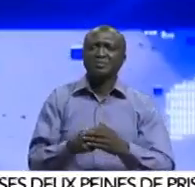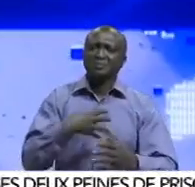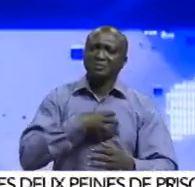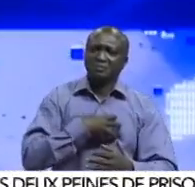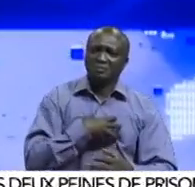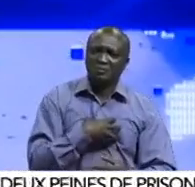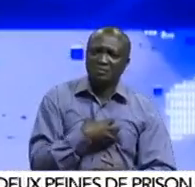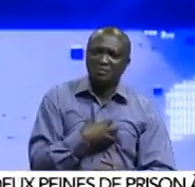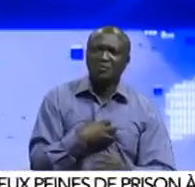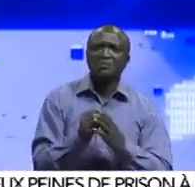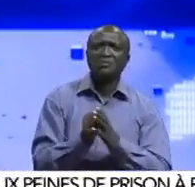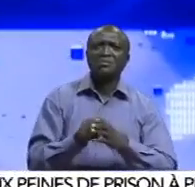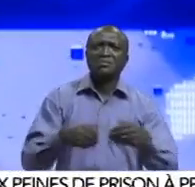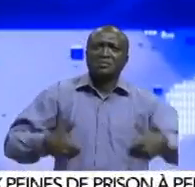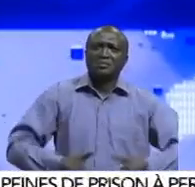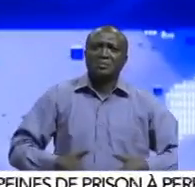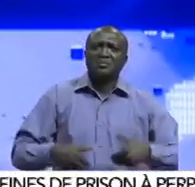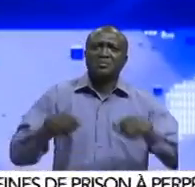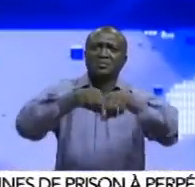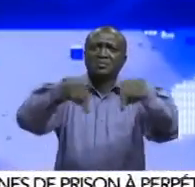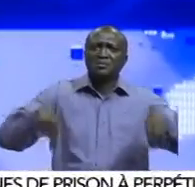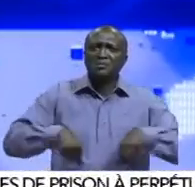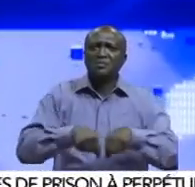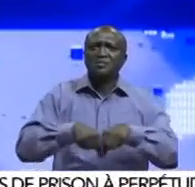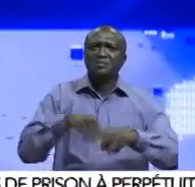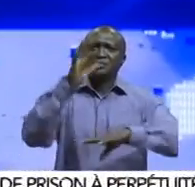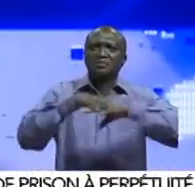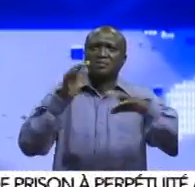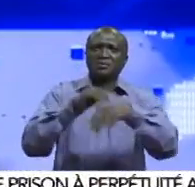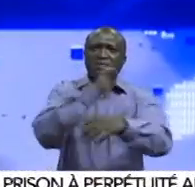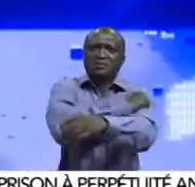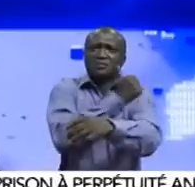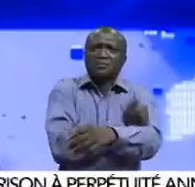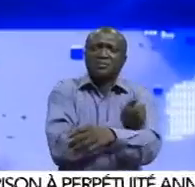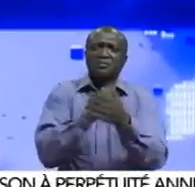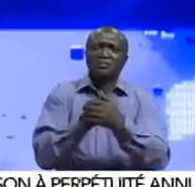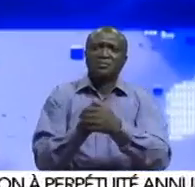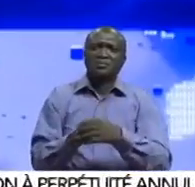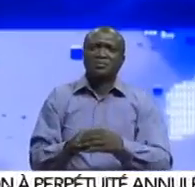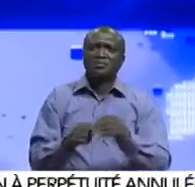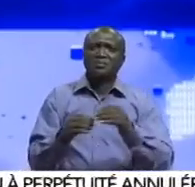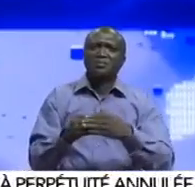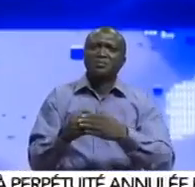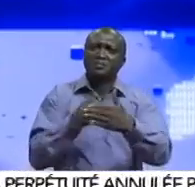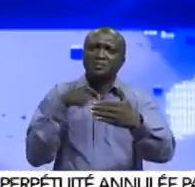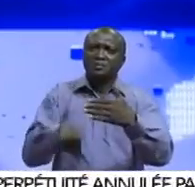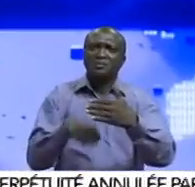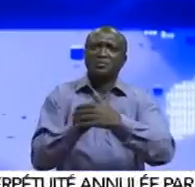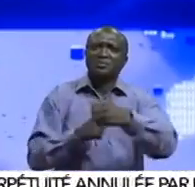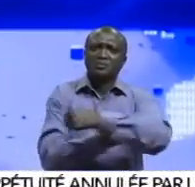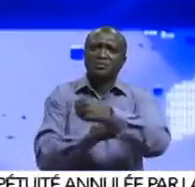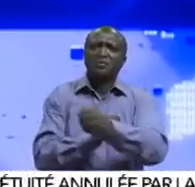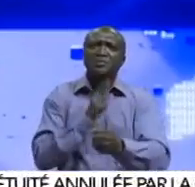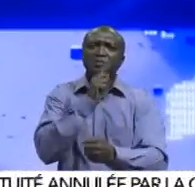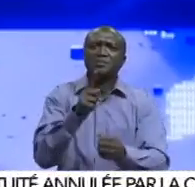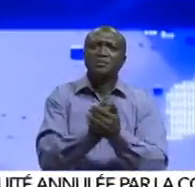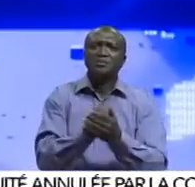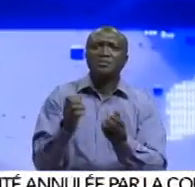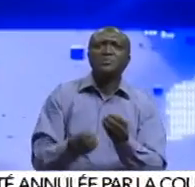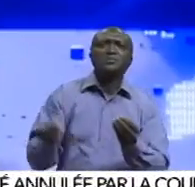des jeunes du quartier réclam justice et interpellent les autorités du pays afin que la sécurité soit davantage renforcée dibissar était sur